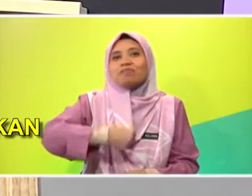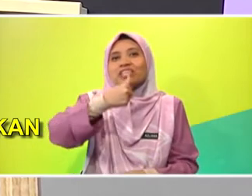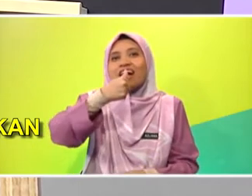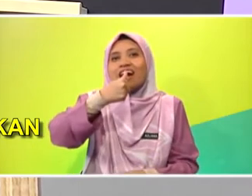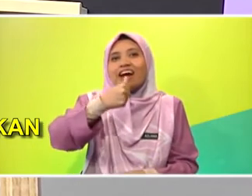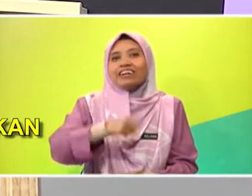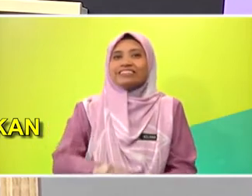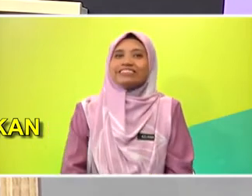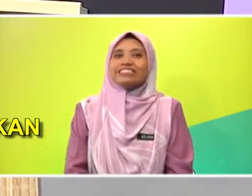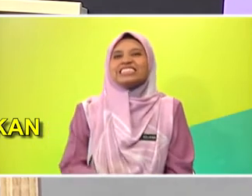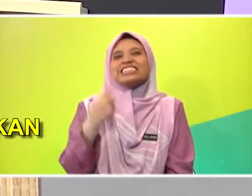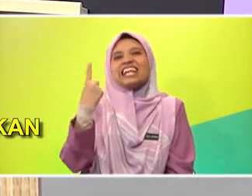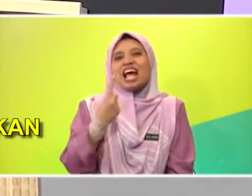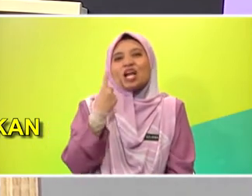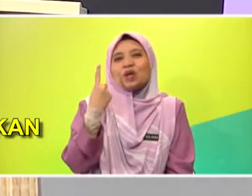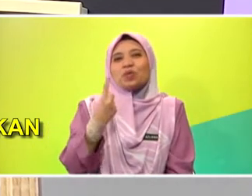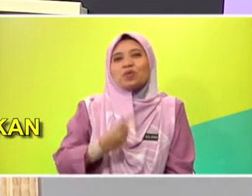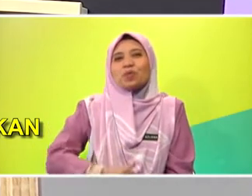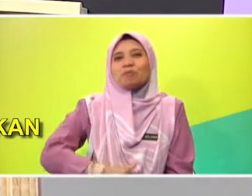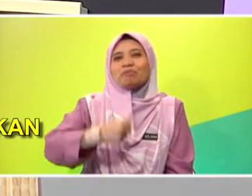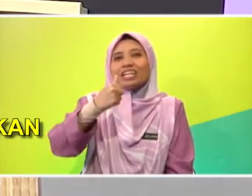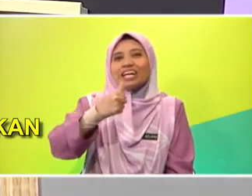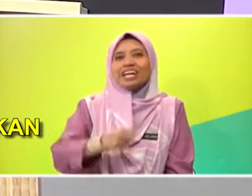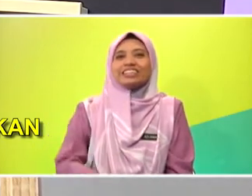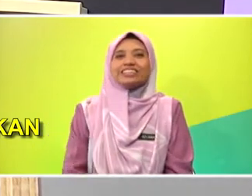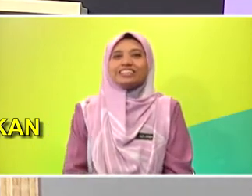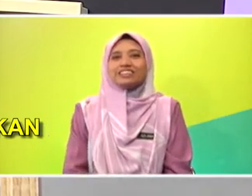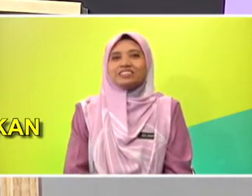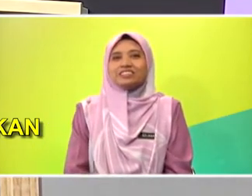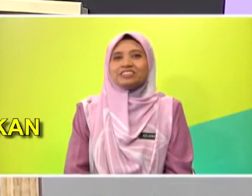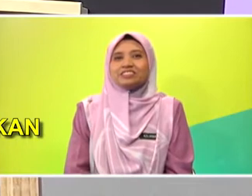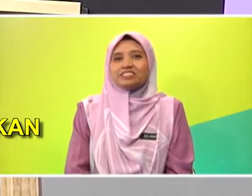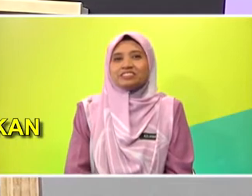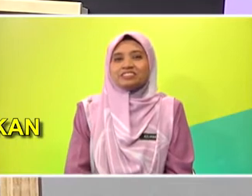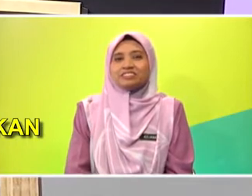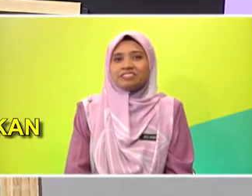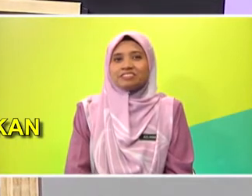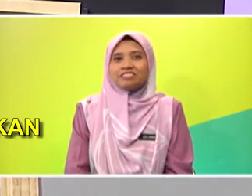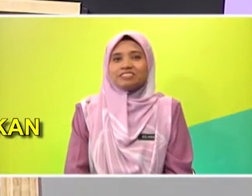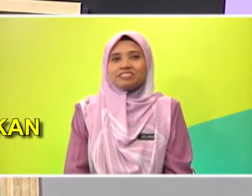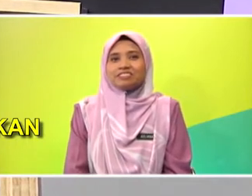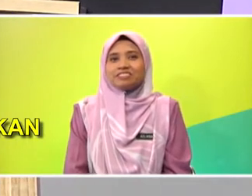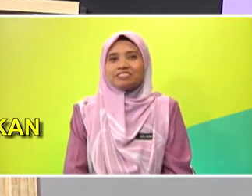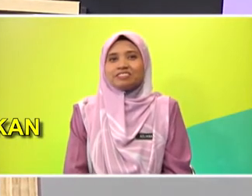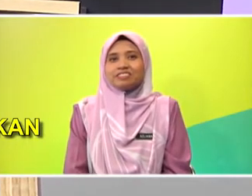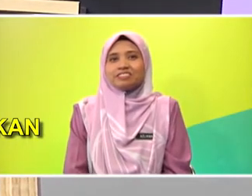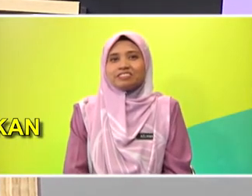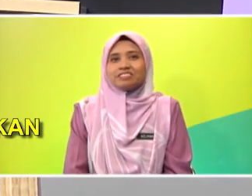turun-temurun di memang mengekalkan kejuaraan DK Dina rumah merah rumahnya